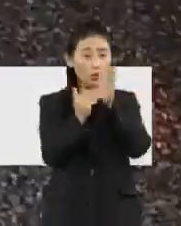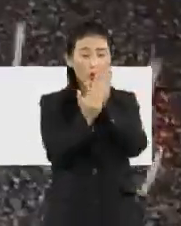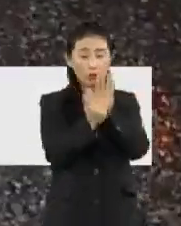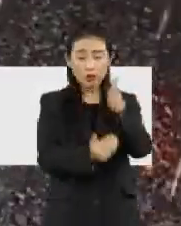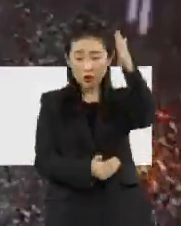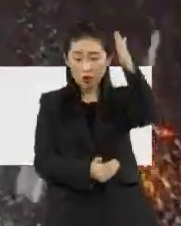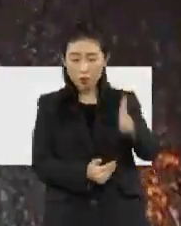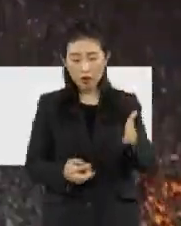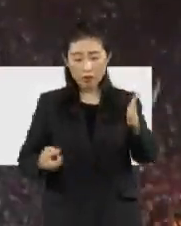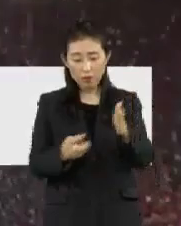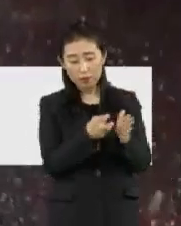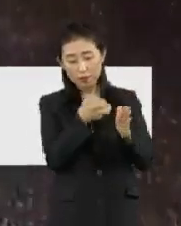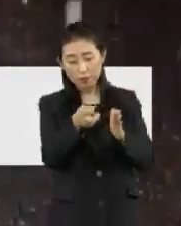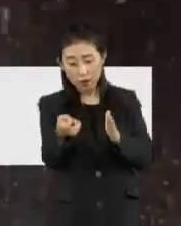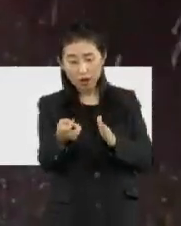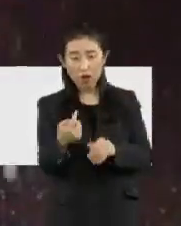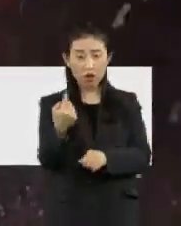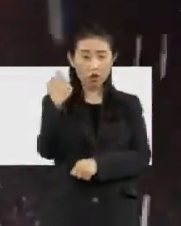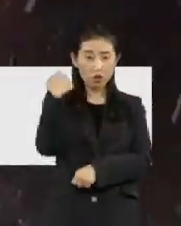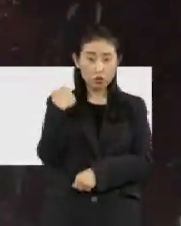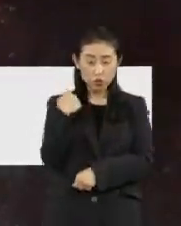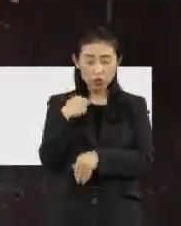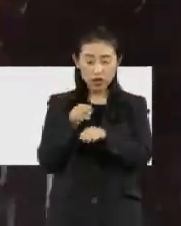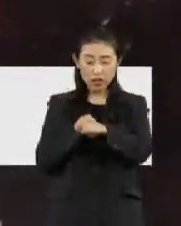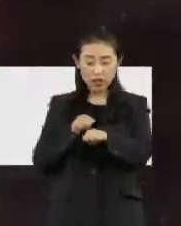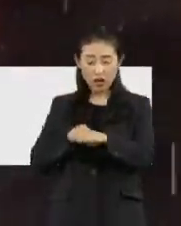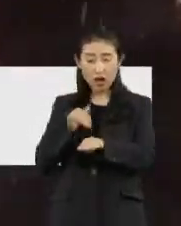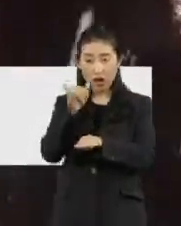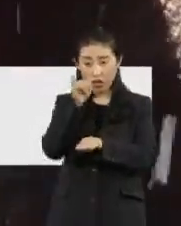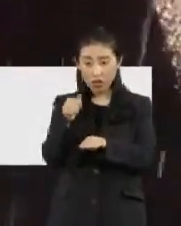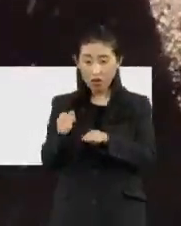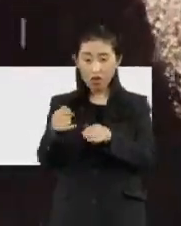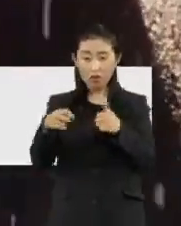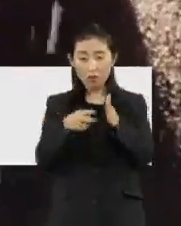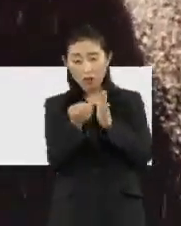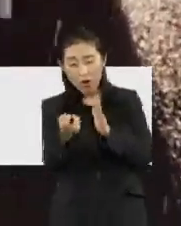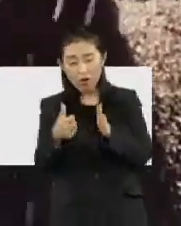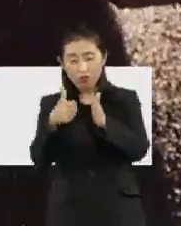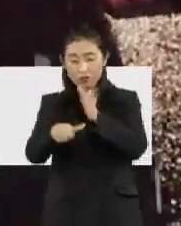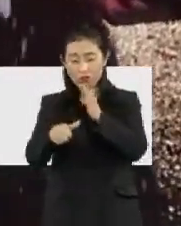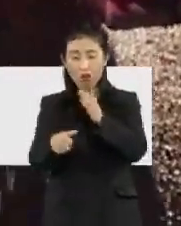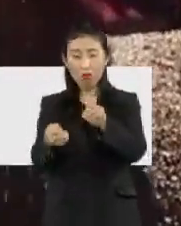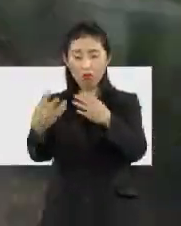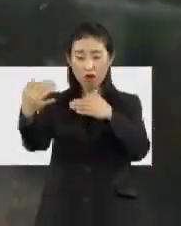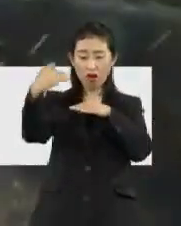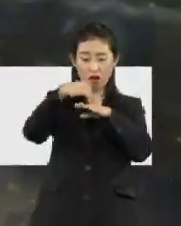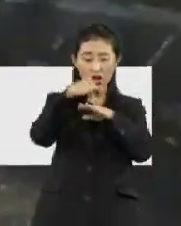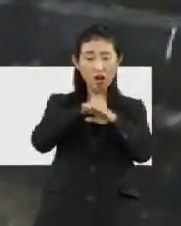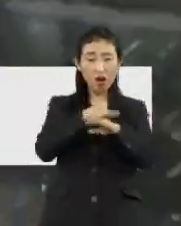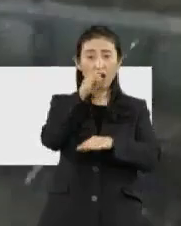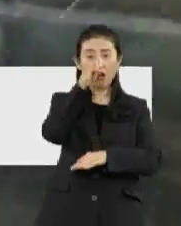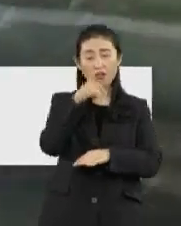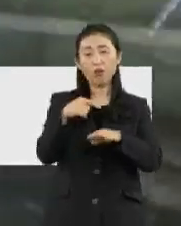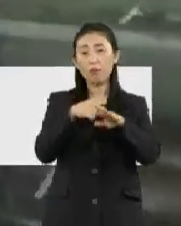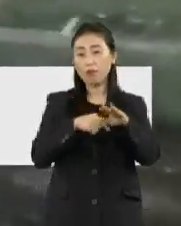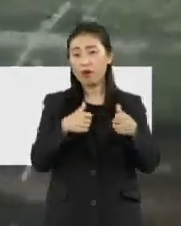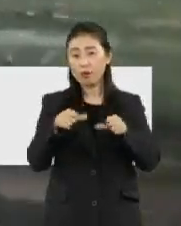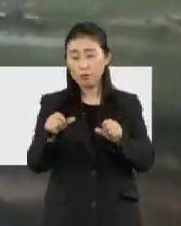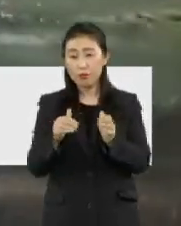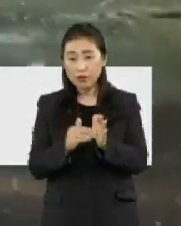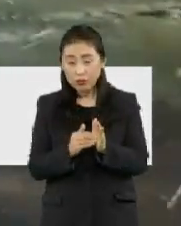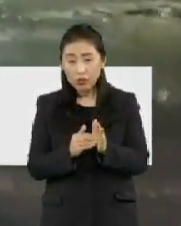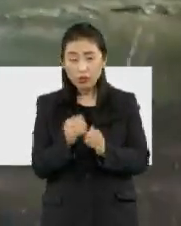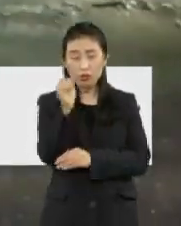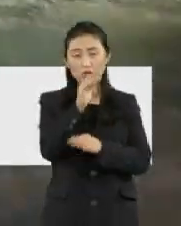방음벽을 들이받고 넘어져 40대 남성이 얼굴과 팔 등에 중상을 입고 뒤따르던 차량 두 대가 파편에